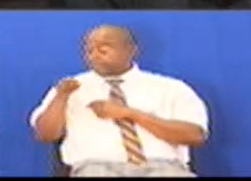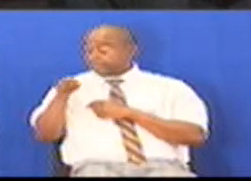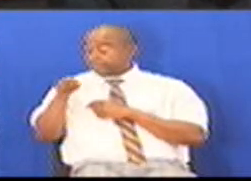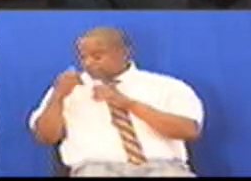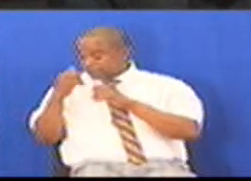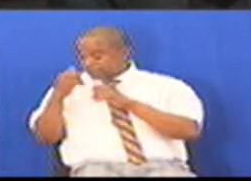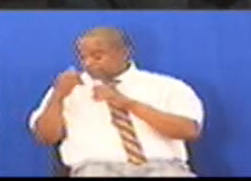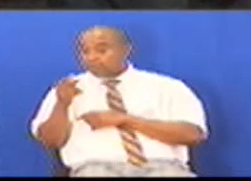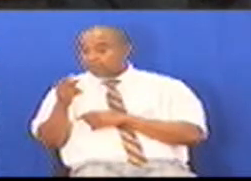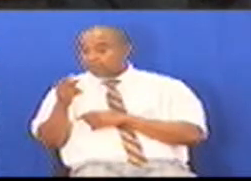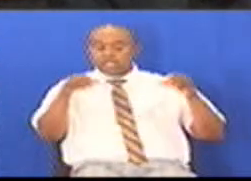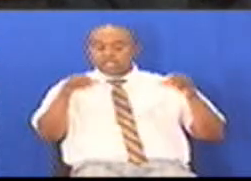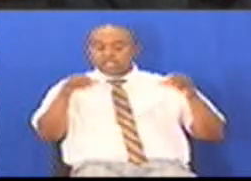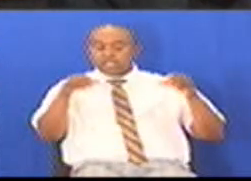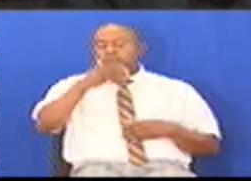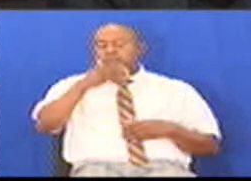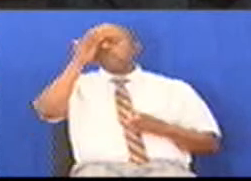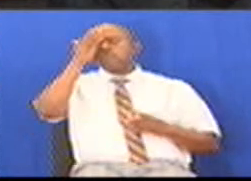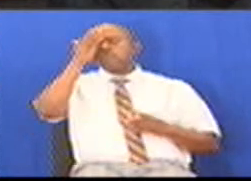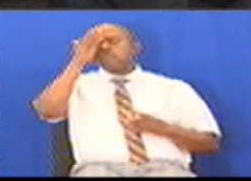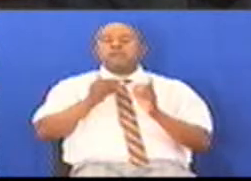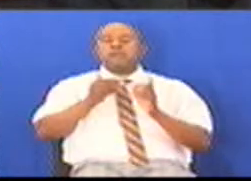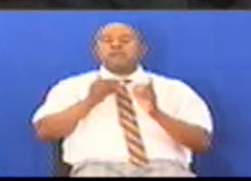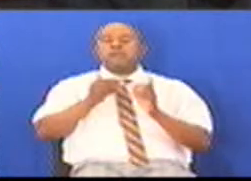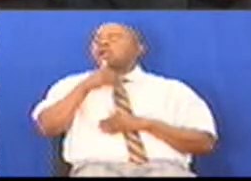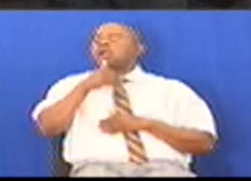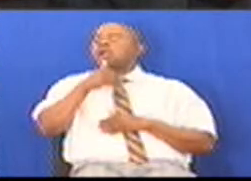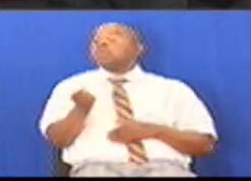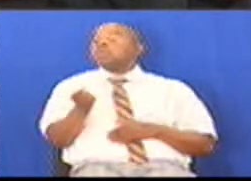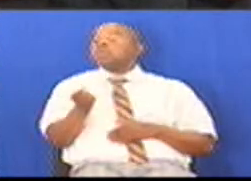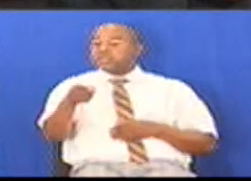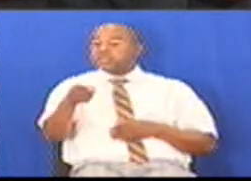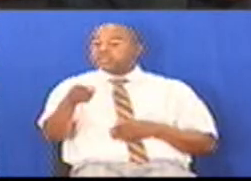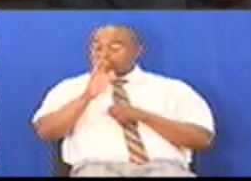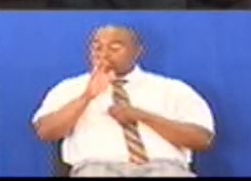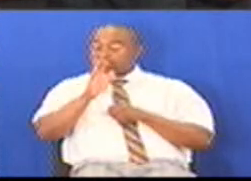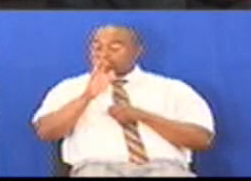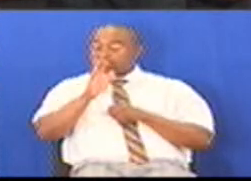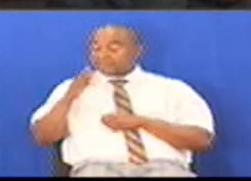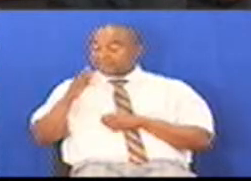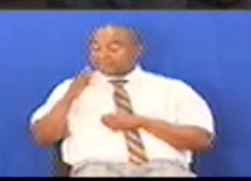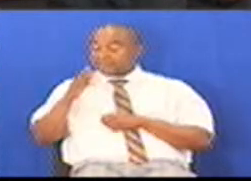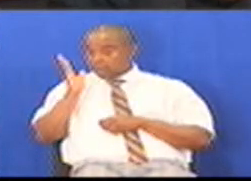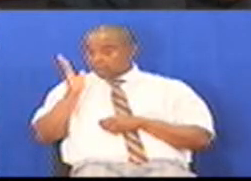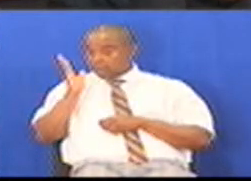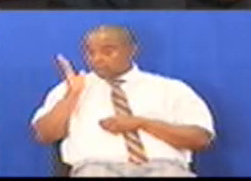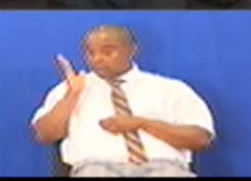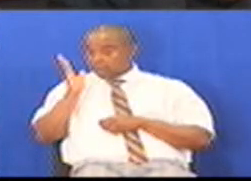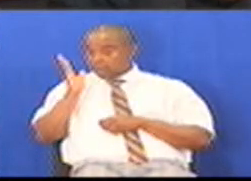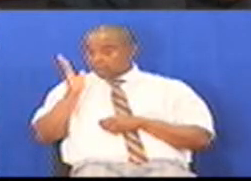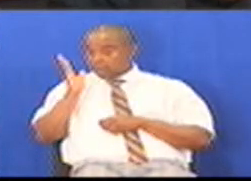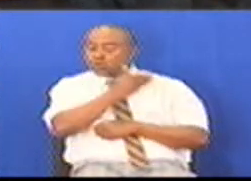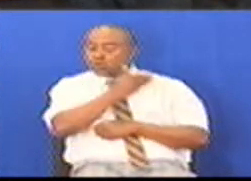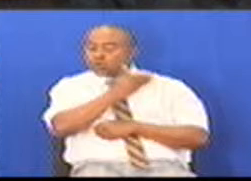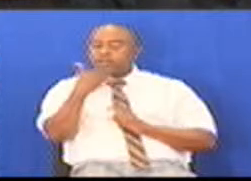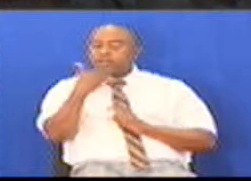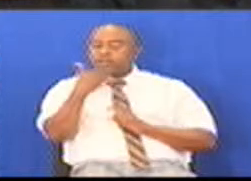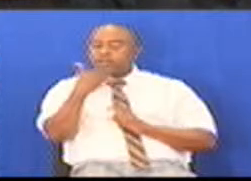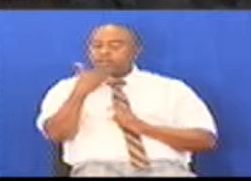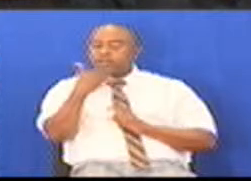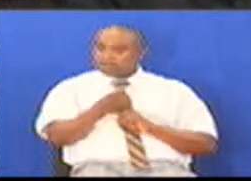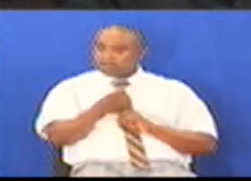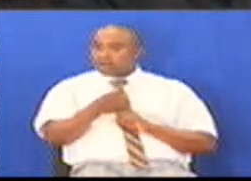hasa la serikali katika uamuzi huu ni lipi, kizingatia kuna mashirika mengi ya serikali ambayo yanatoa huduma na mapato yake